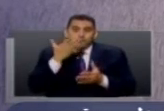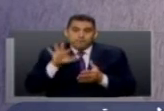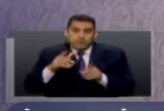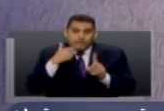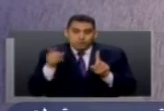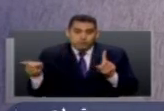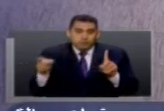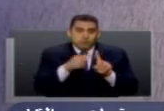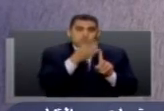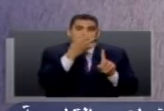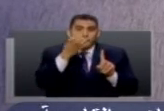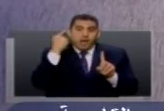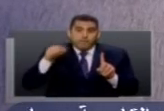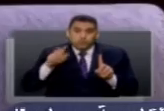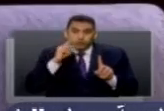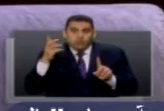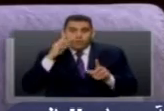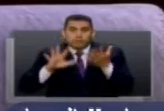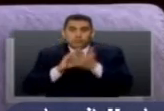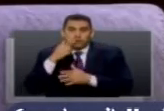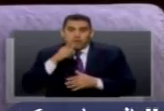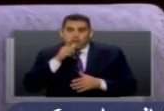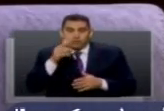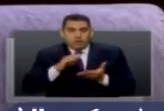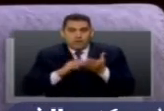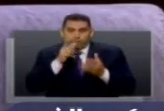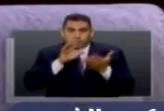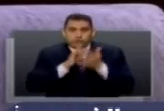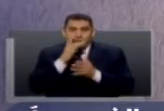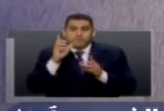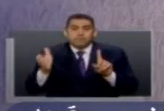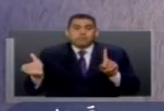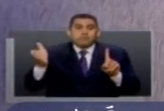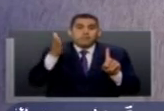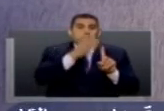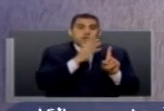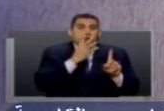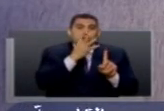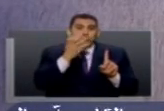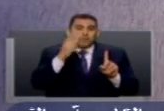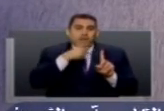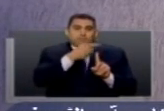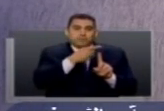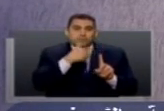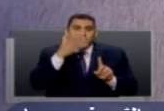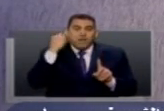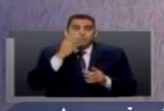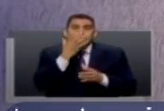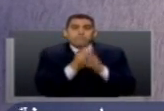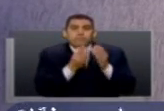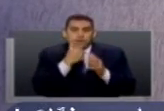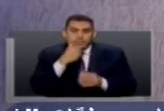احد وهي الفرصه لمن يريد ان يستنكر بني قريضه بني قريضه قصتها بكل بساطه